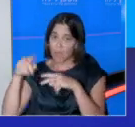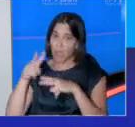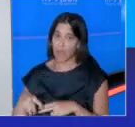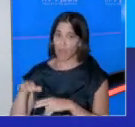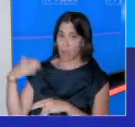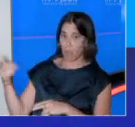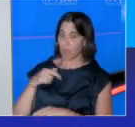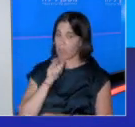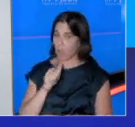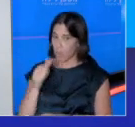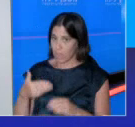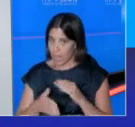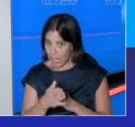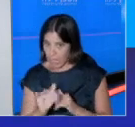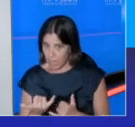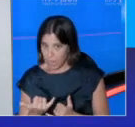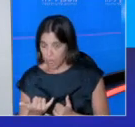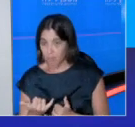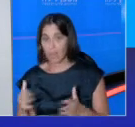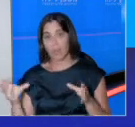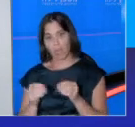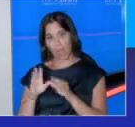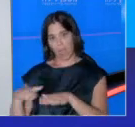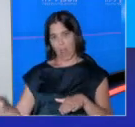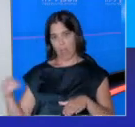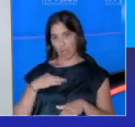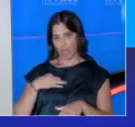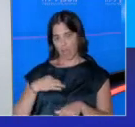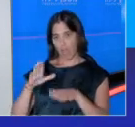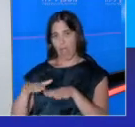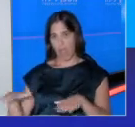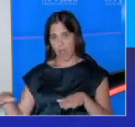להיכנס, ואתה סירבת להיכנס? יחד עם ילדיי, הילדים